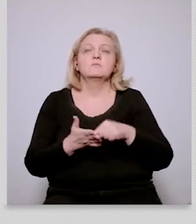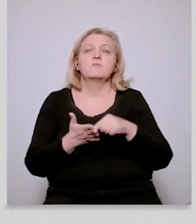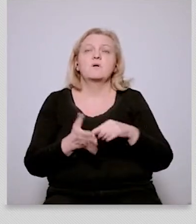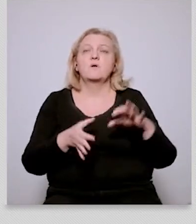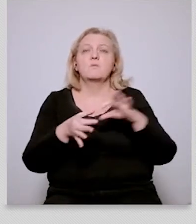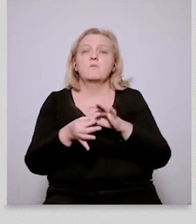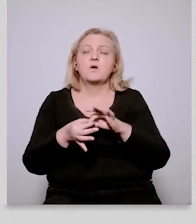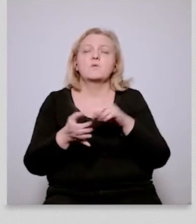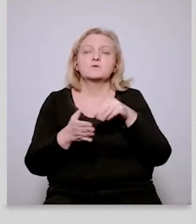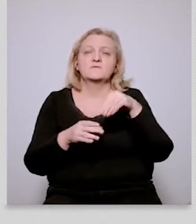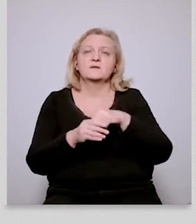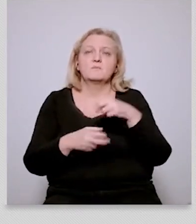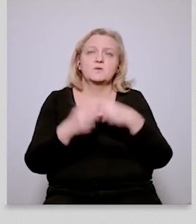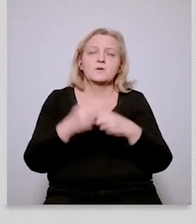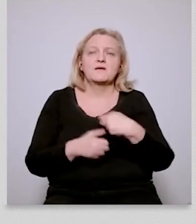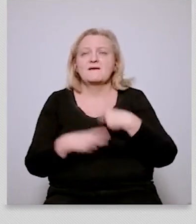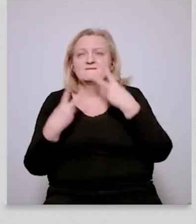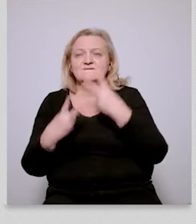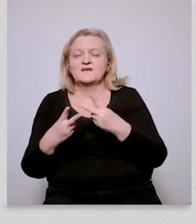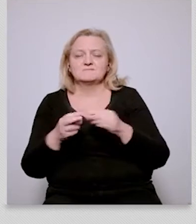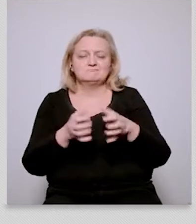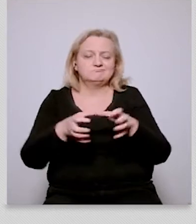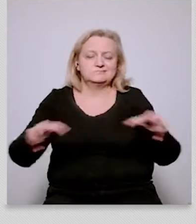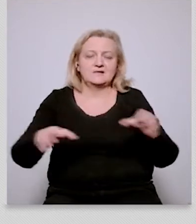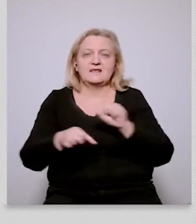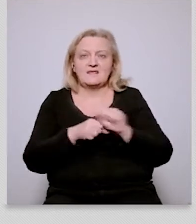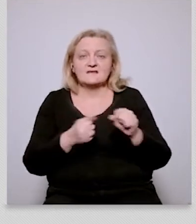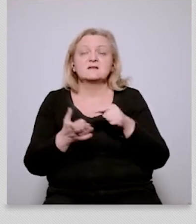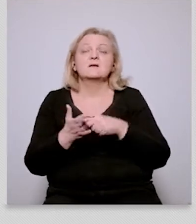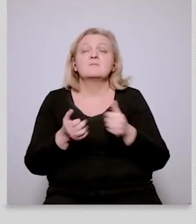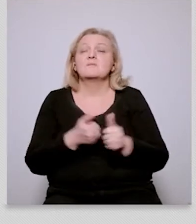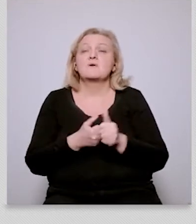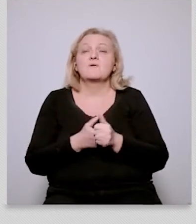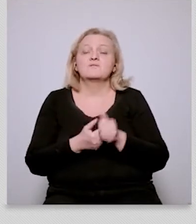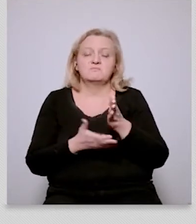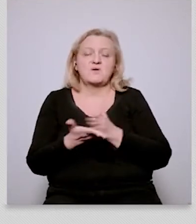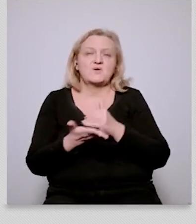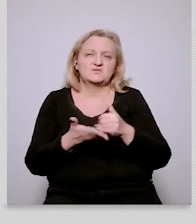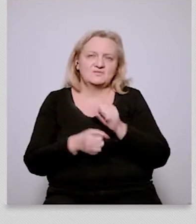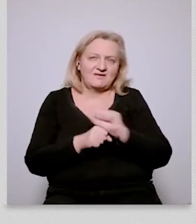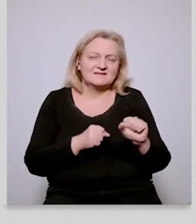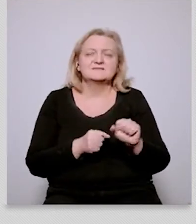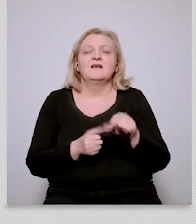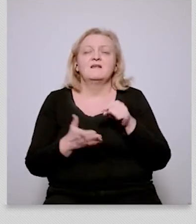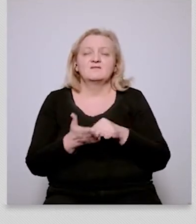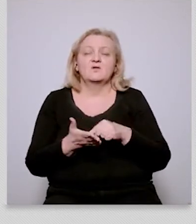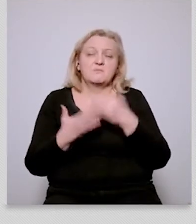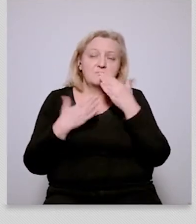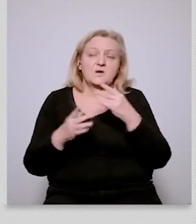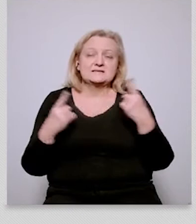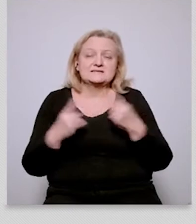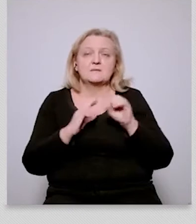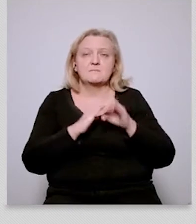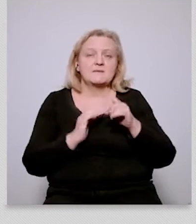połączenie problemów widzimy że ten klin jest skuteczny prowadzi do podziałów i to odzwierciedla sytuacja w